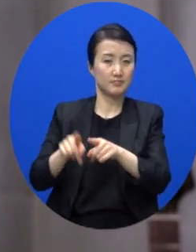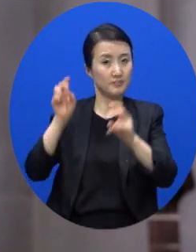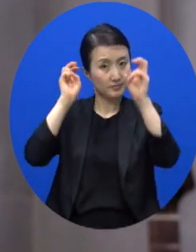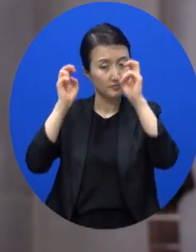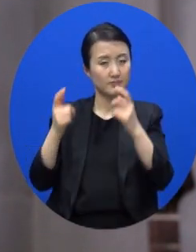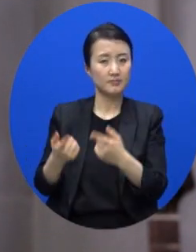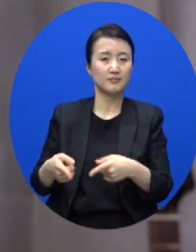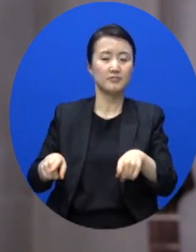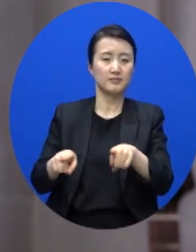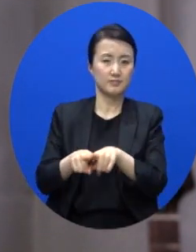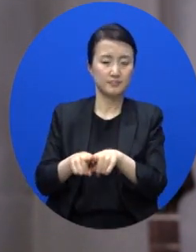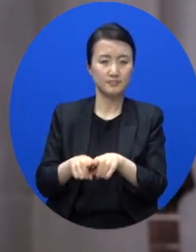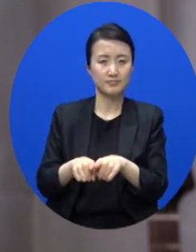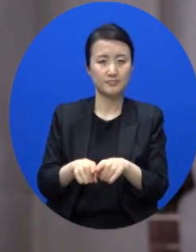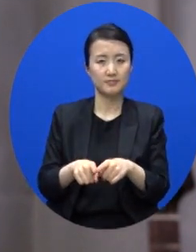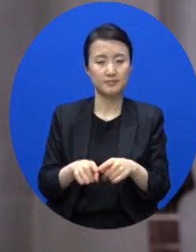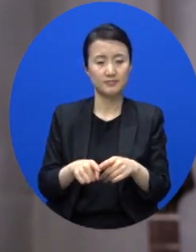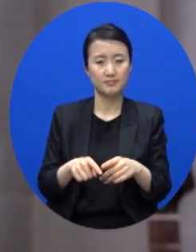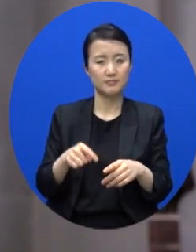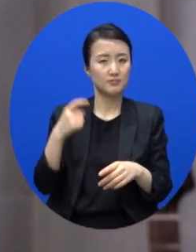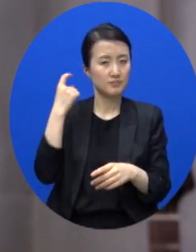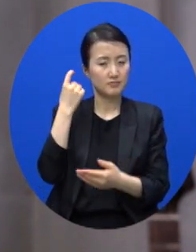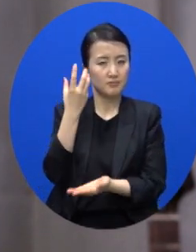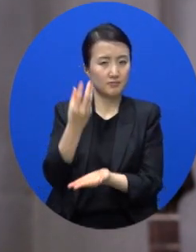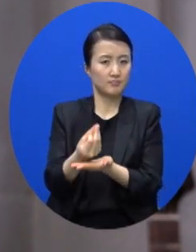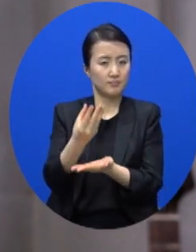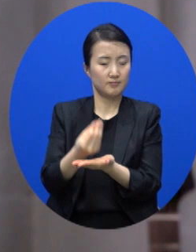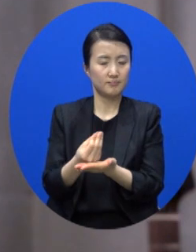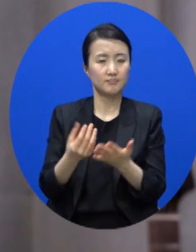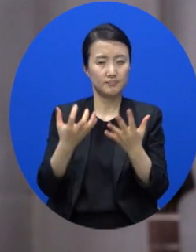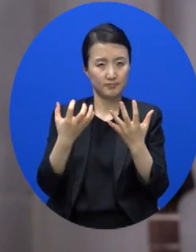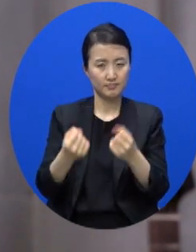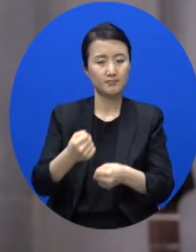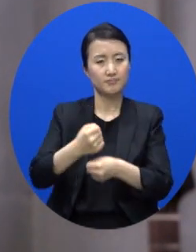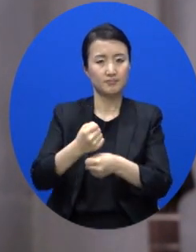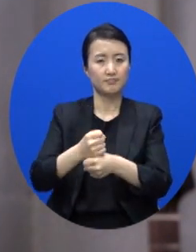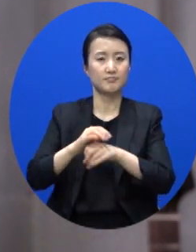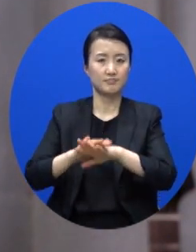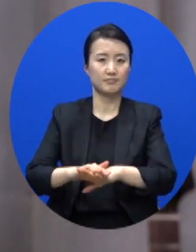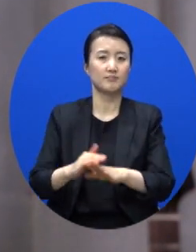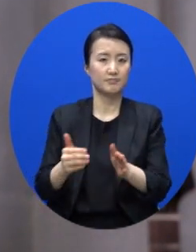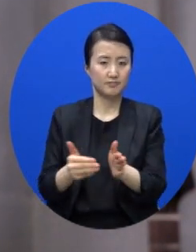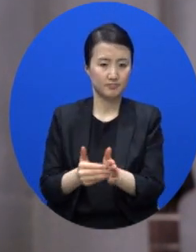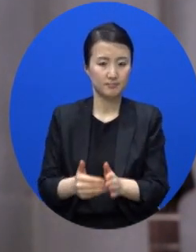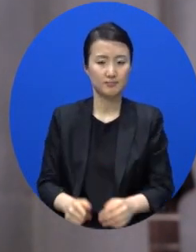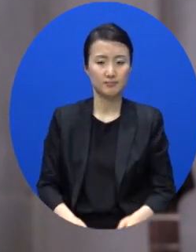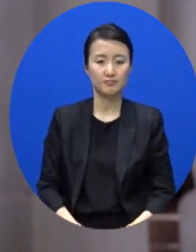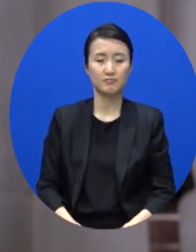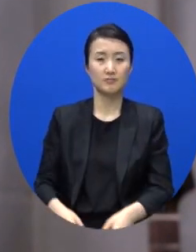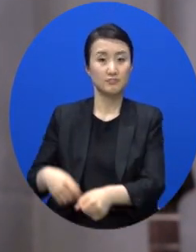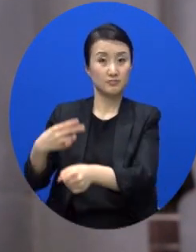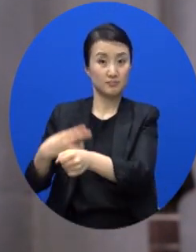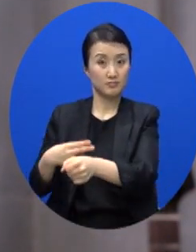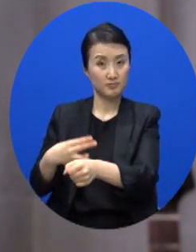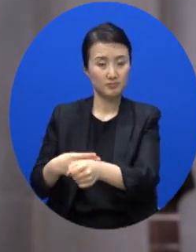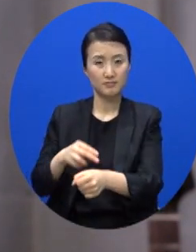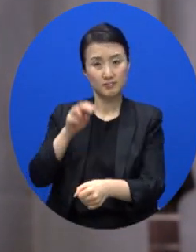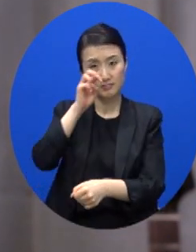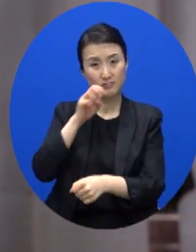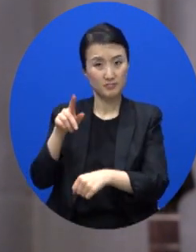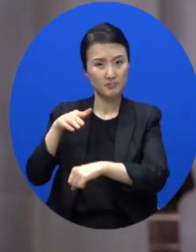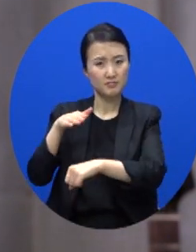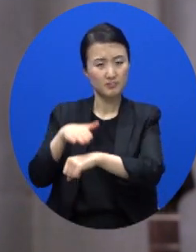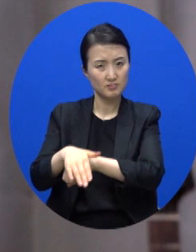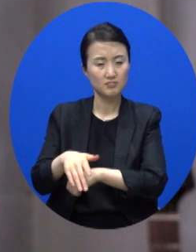신나라 레코드에 제가 찾아가서 이 보존해야 되는 음악이기 때문에 이걸 녹음을 좀